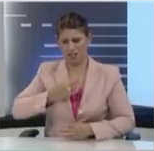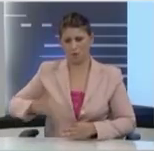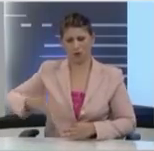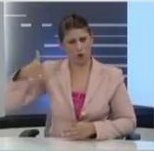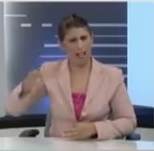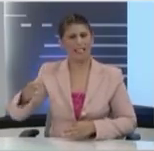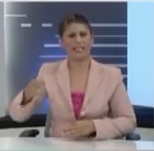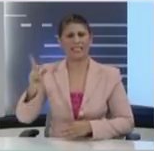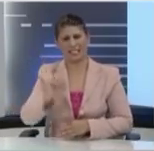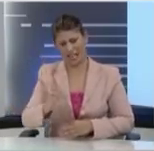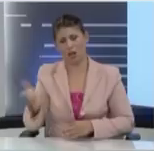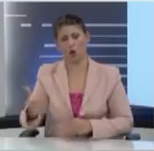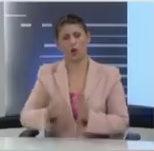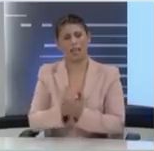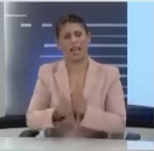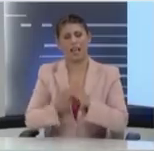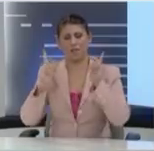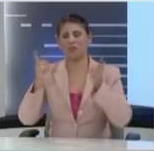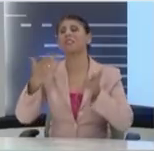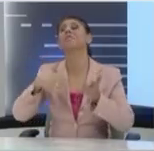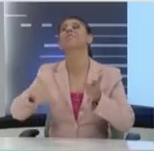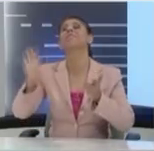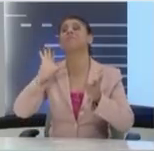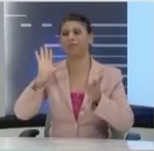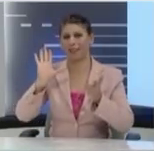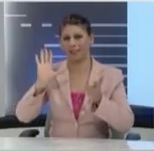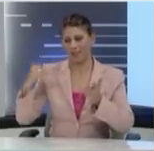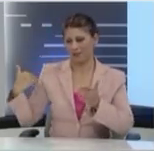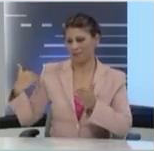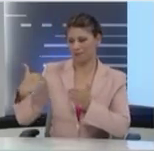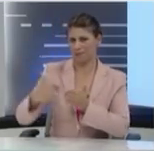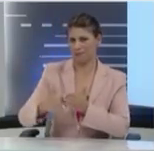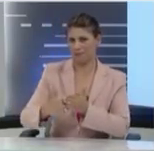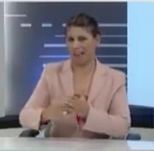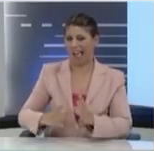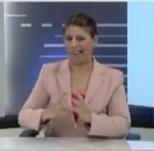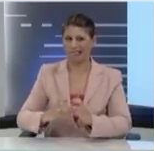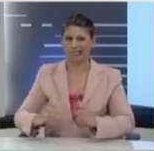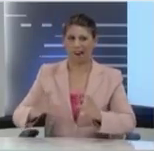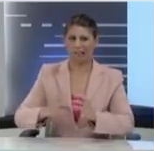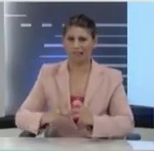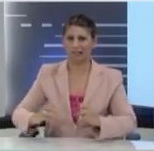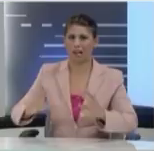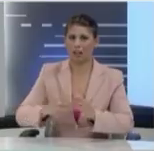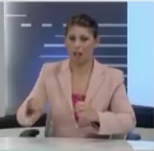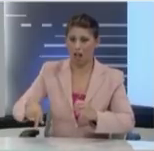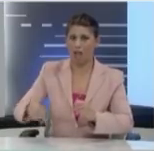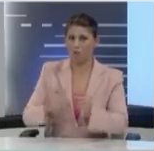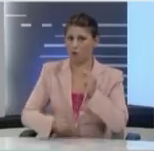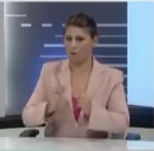Είναι καιρό τώρα που φαίνεται ότι τους τρώει αυτό το σαράκι σχετικά με τις